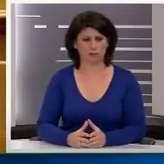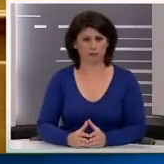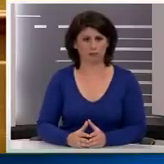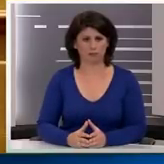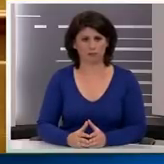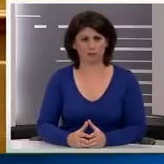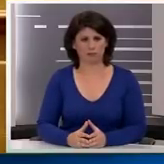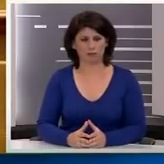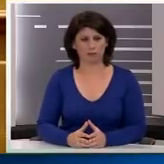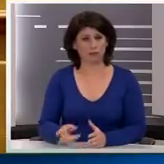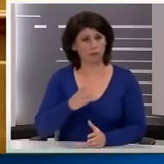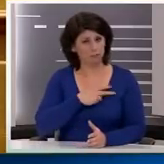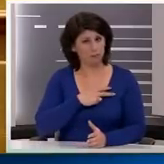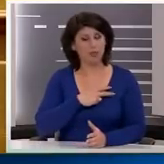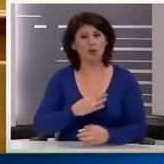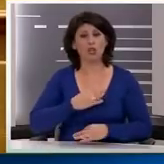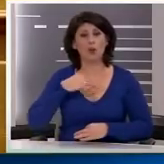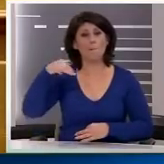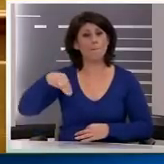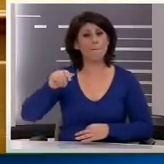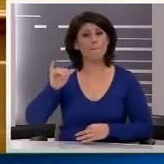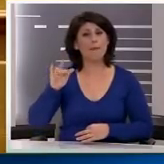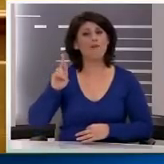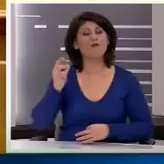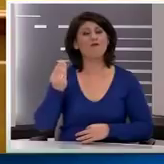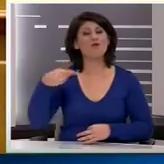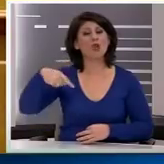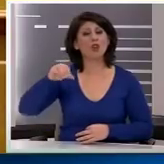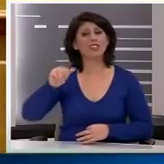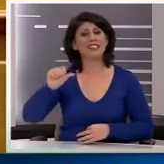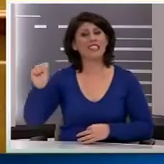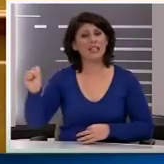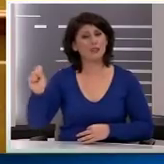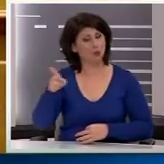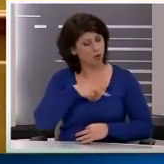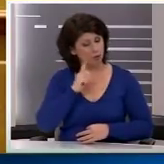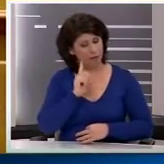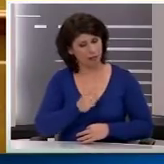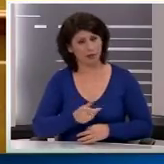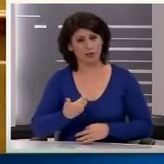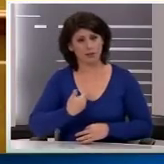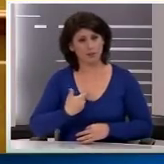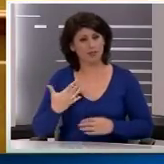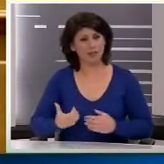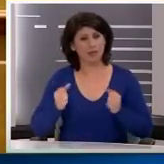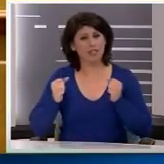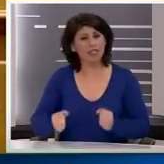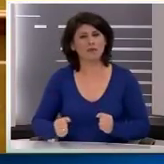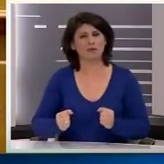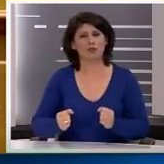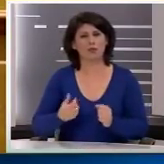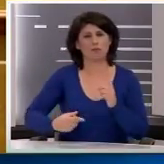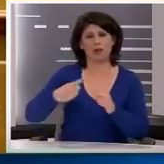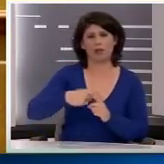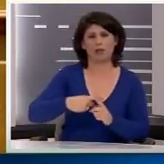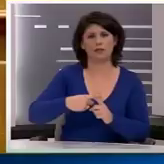εύστοχη η παρατήρηση του κ. Μαυρωτά. Εμείς όντως έχουμε θεσμικό πλεονέκτημα